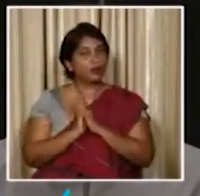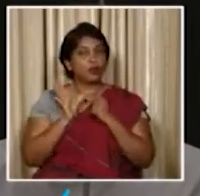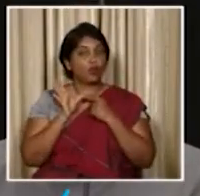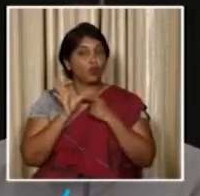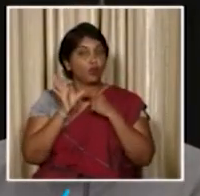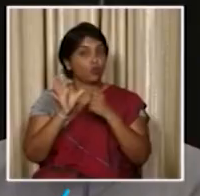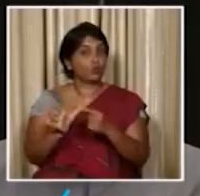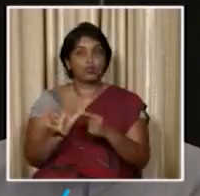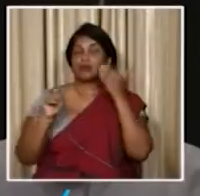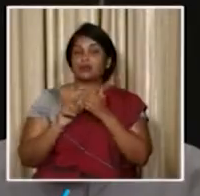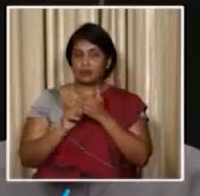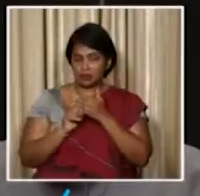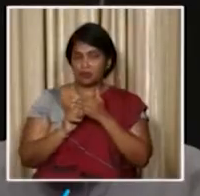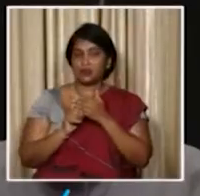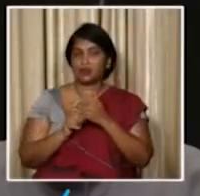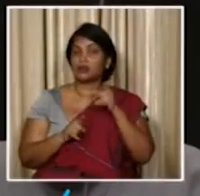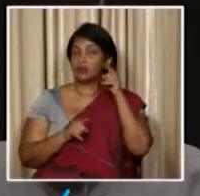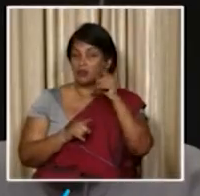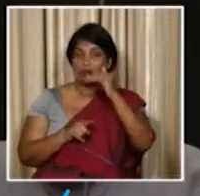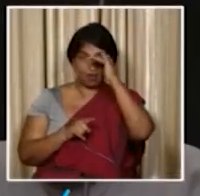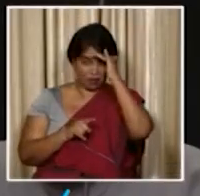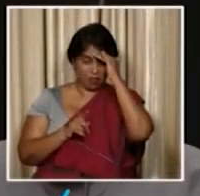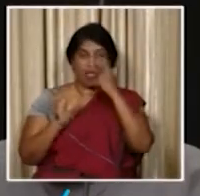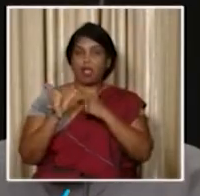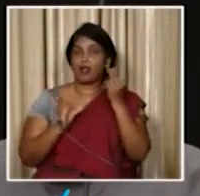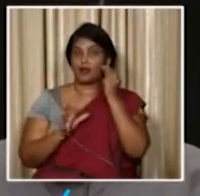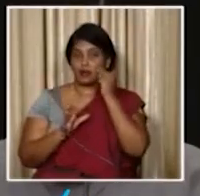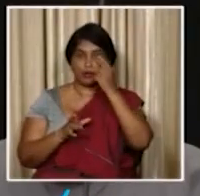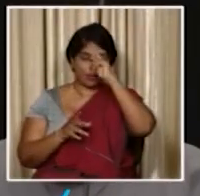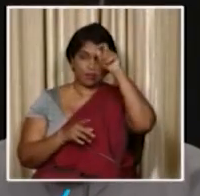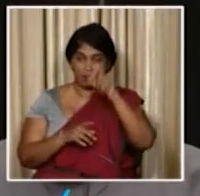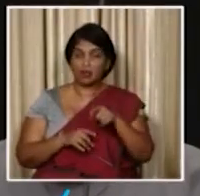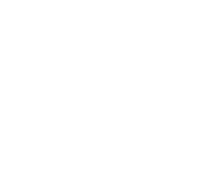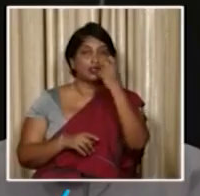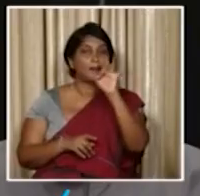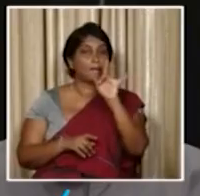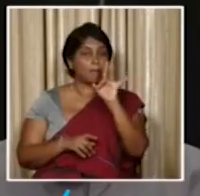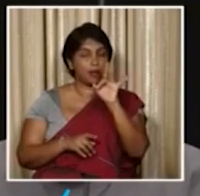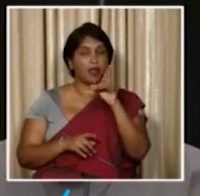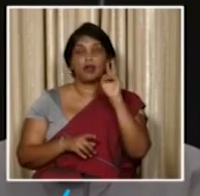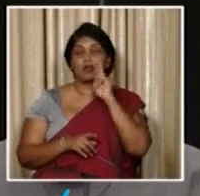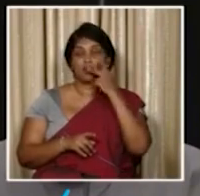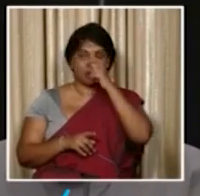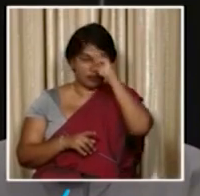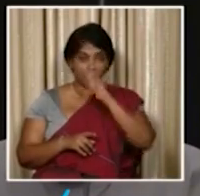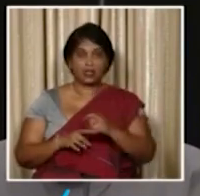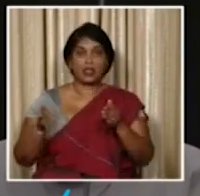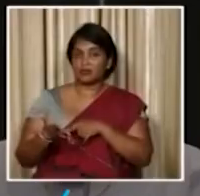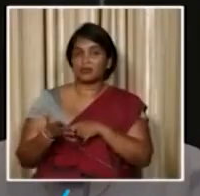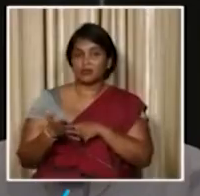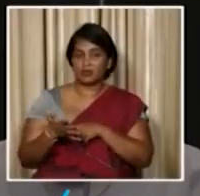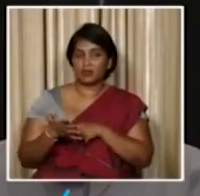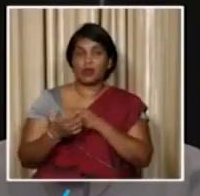අපි ඔබතුමියලගේ දැක්කේ නැහැ රැස්වීමවල. ඔබතුමියගේ නායකයා අනුර කුමාර දිසානායක මන්ත්‍රීතුමාට තමයි 2015 රනිල් වික්‍රමසිංහ මහත්තයා කැබිනට්